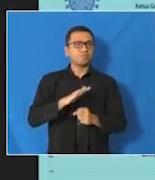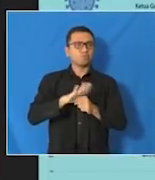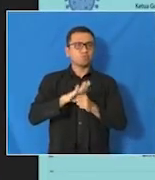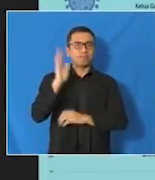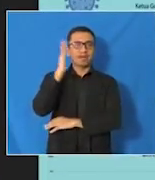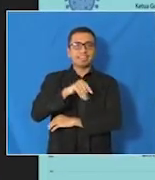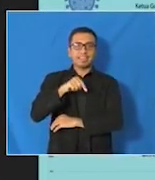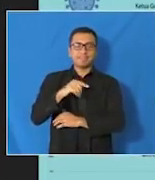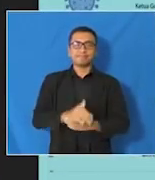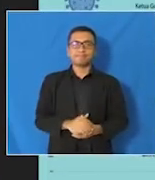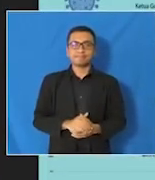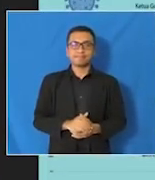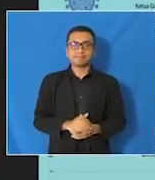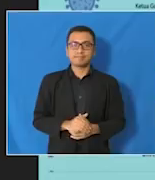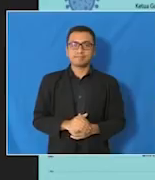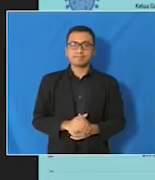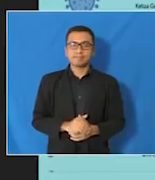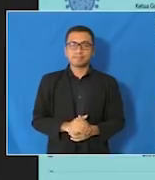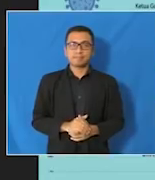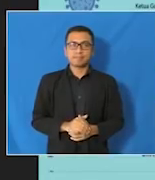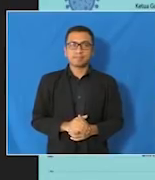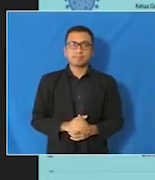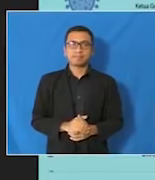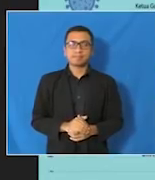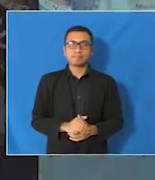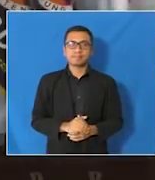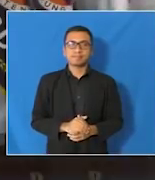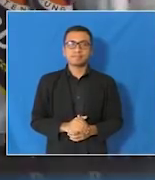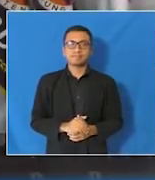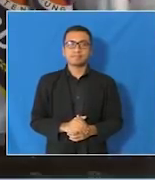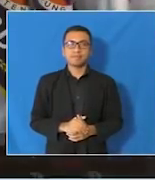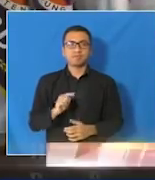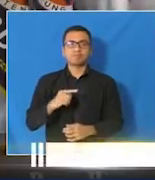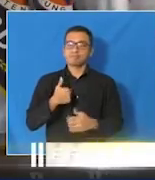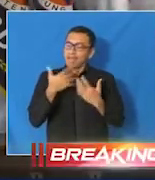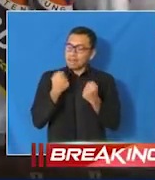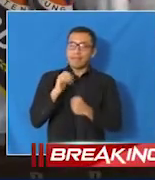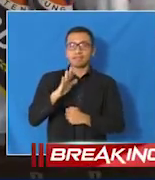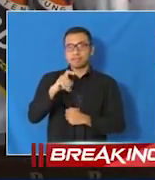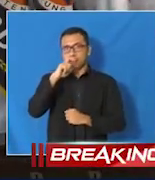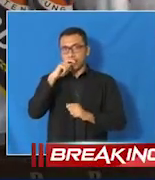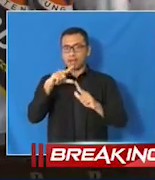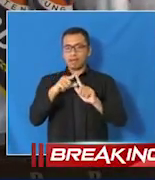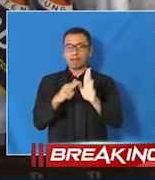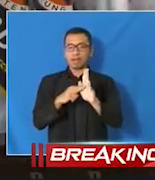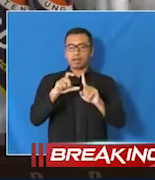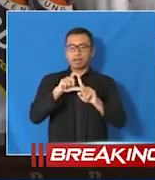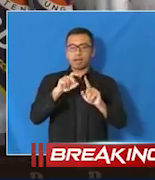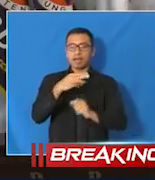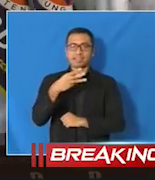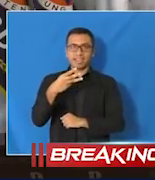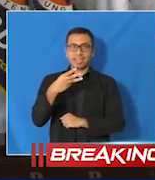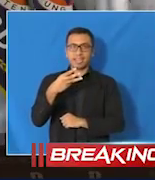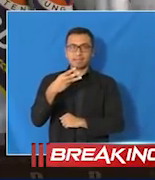dan berikutnya saya harapkan eh eh Hai fadris bisa memberikan informasi lebih lanjut